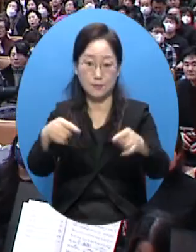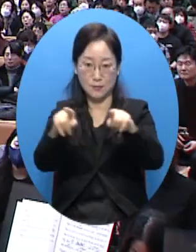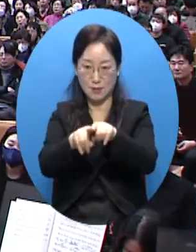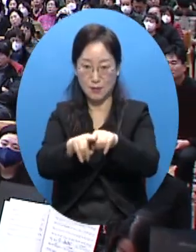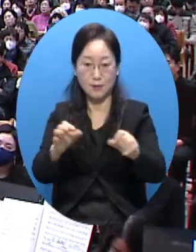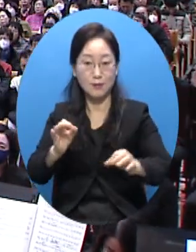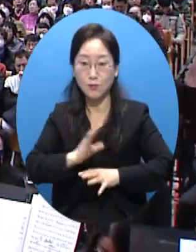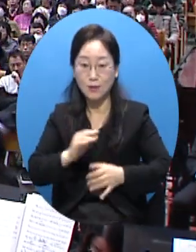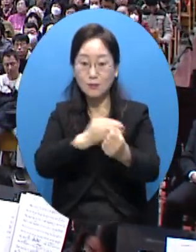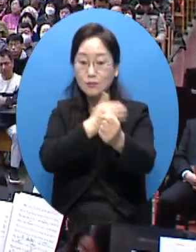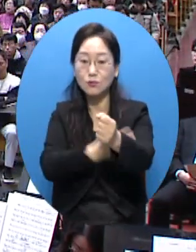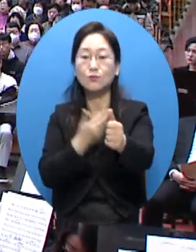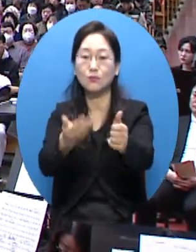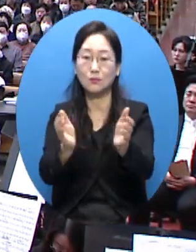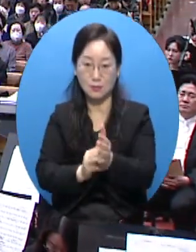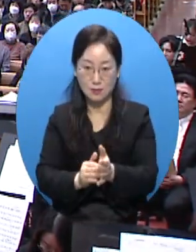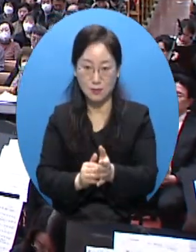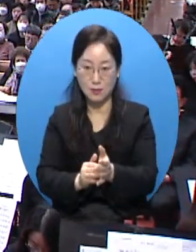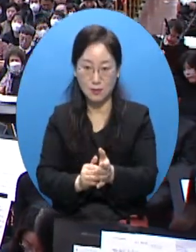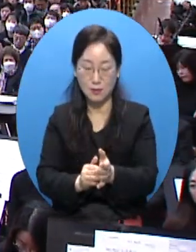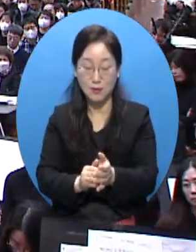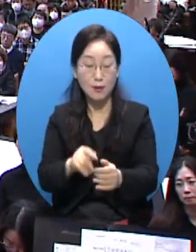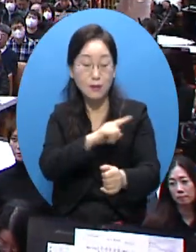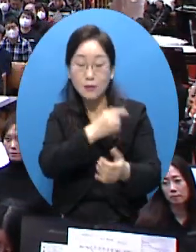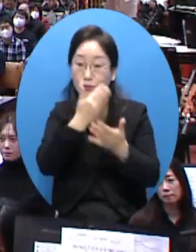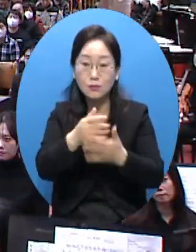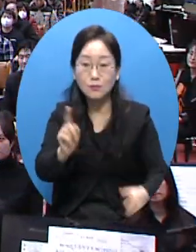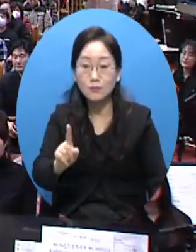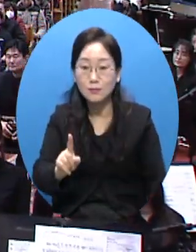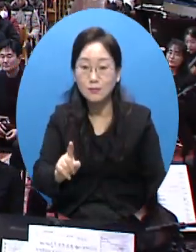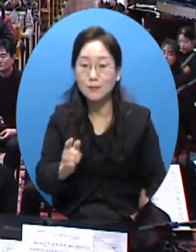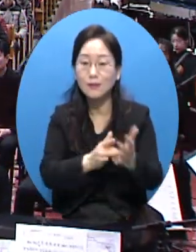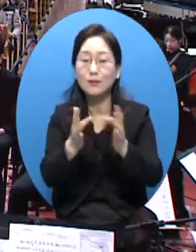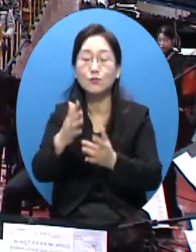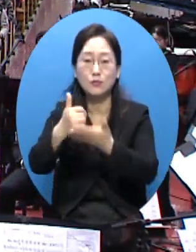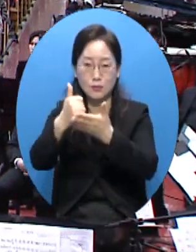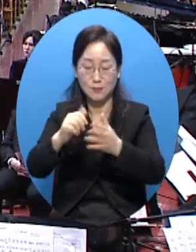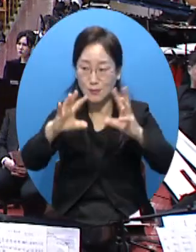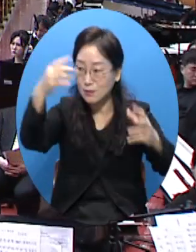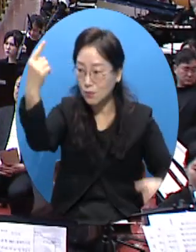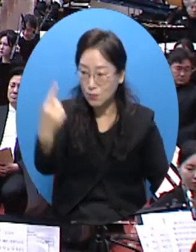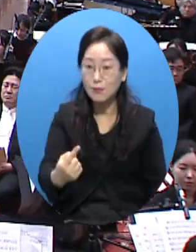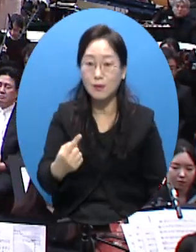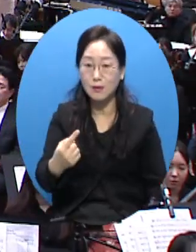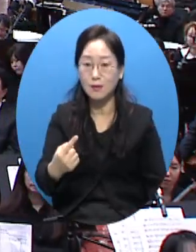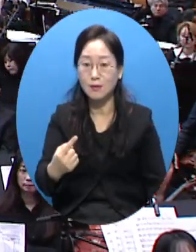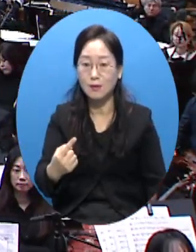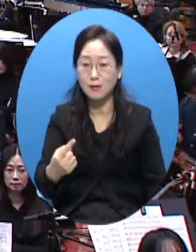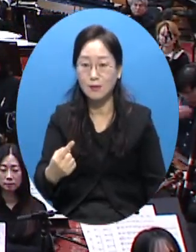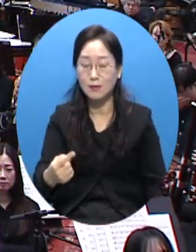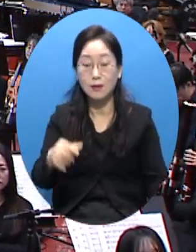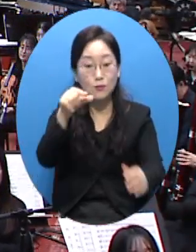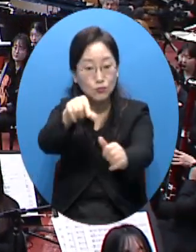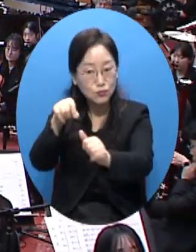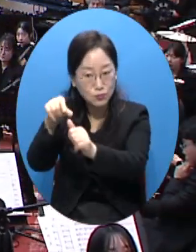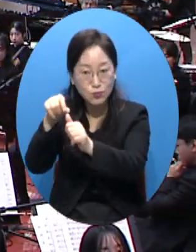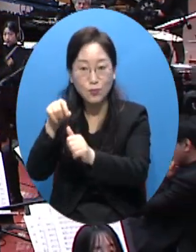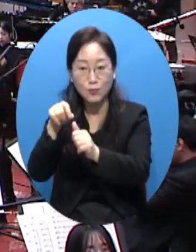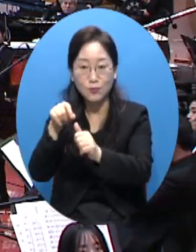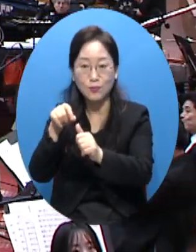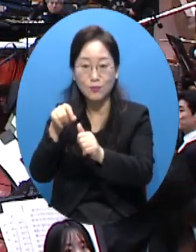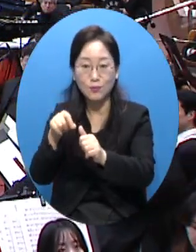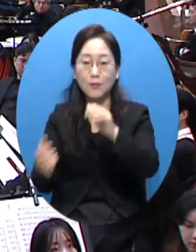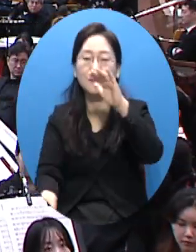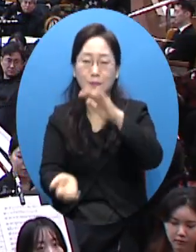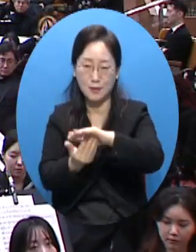놀라운 능력을 행하신 것입니다 무엇보다도 가장 중요한 것은 예수님이이 땅에서 우리에게 구원의 사역을